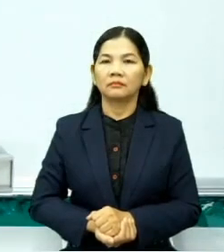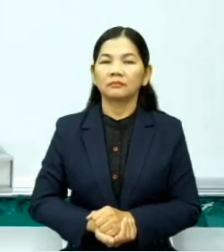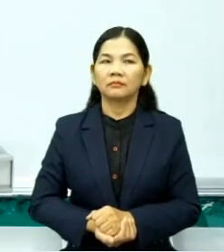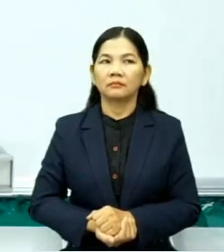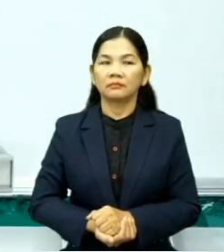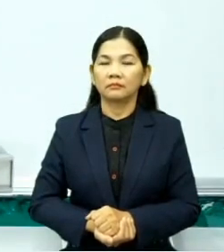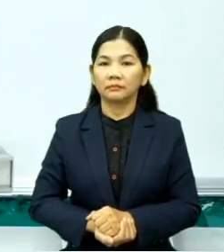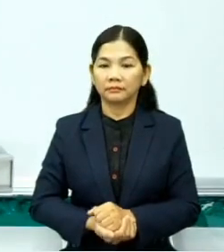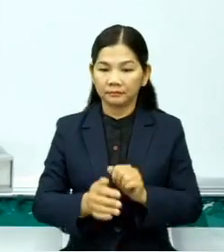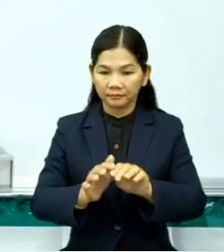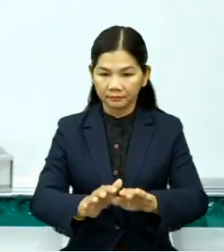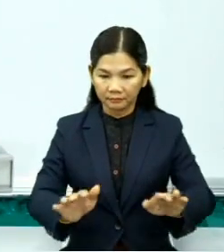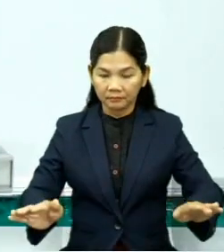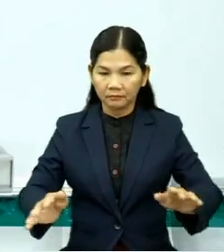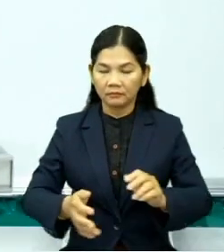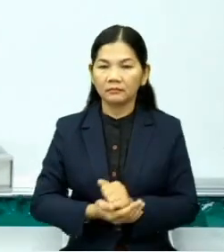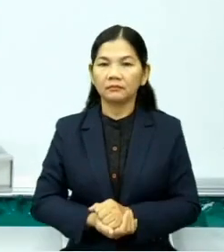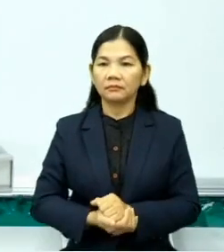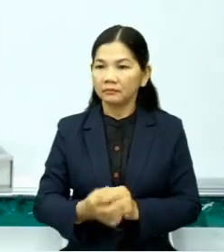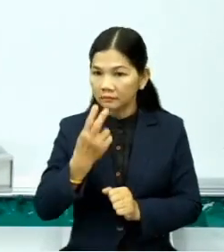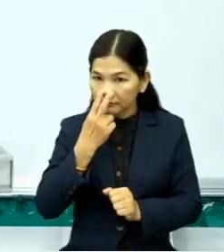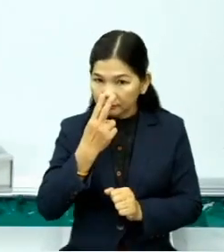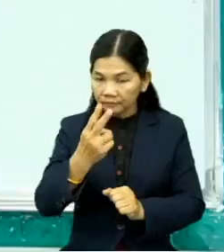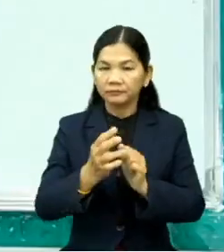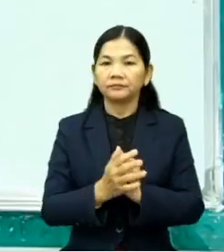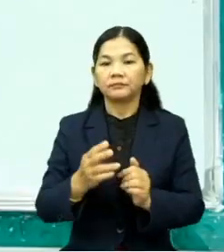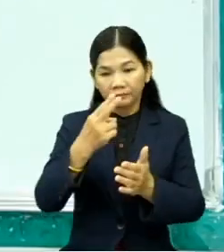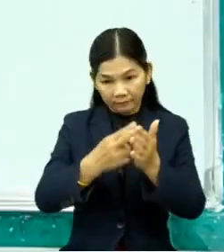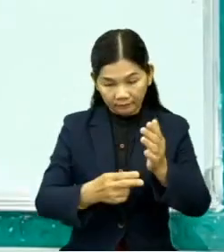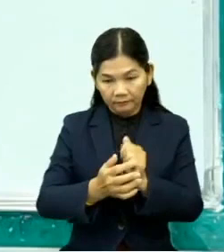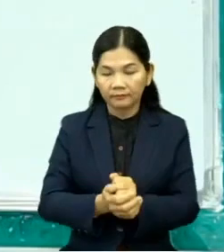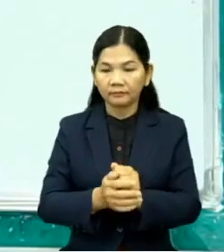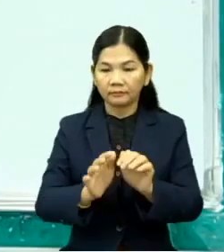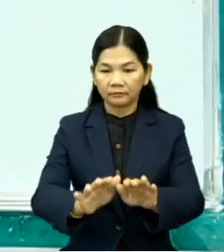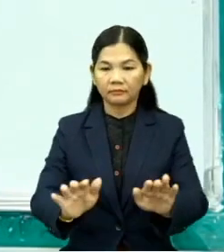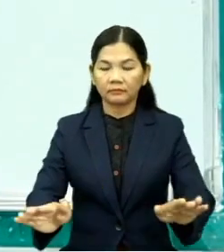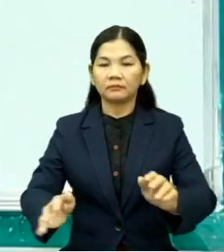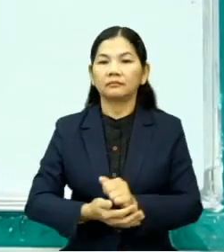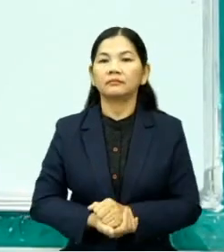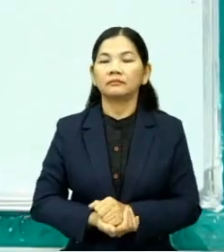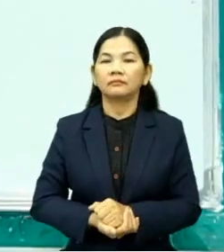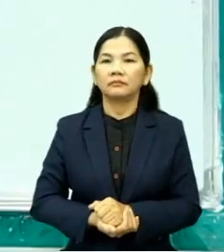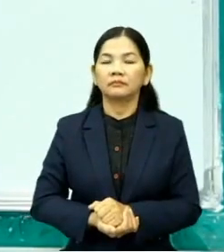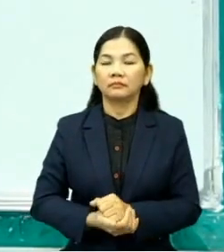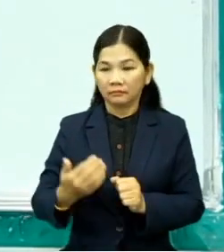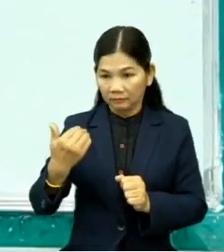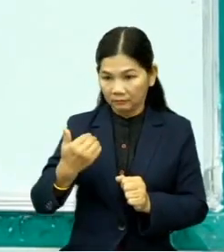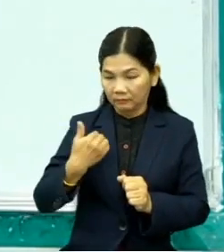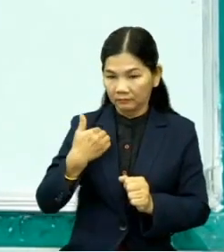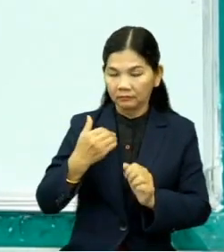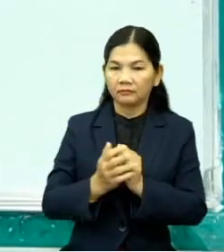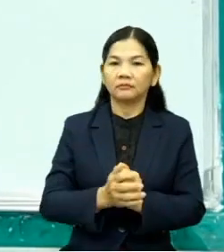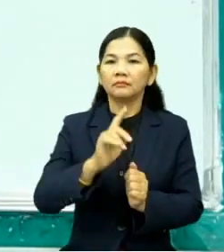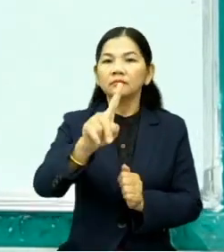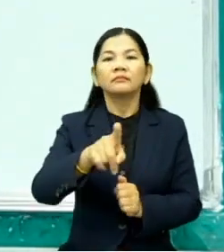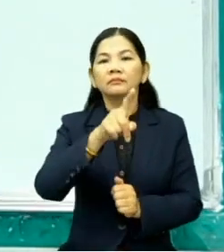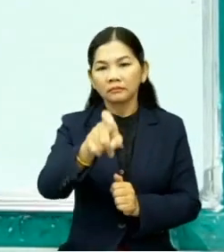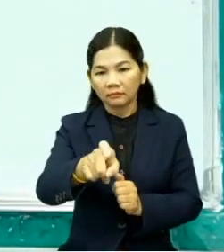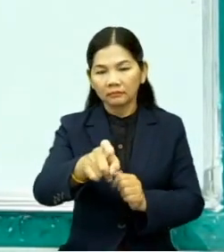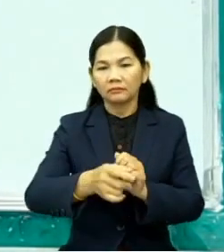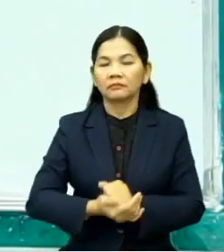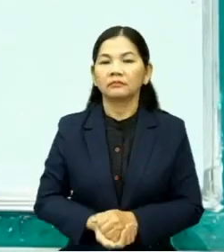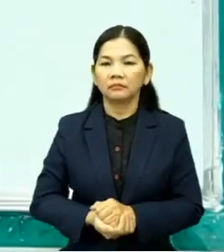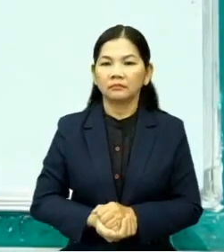ចាតាកូនយើងមើលចាអ្នកគ្រូមានអ្វីសម្រាប់កូនណាកូនចាគឺអ្នកគ្រូមានសំណួរណាកូនណា